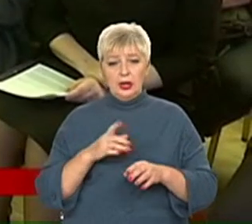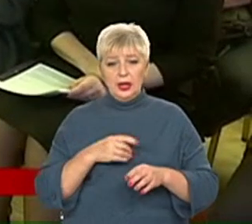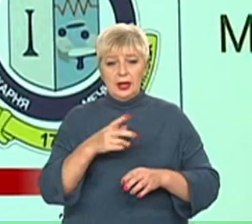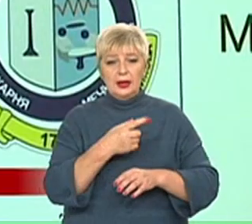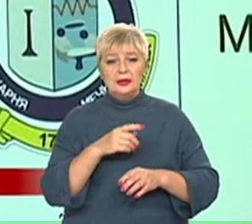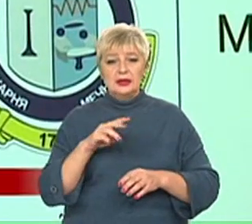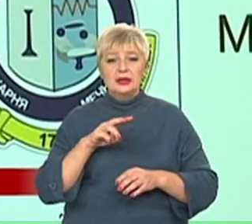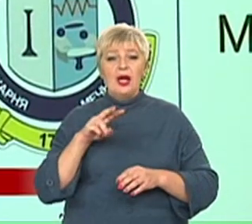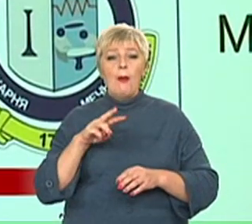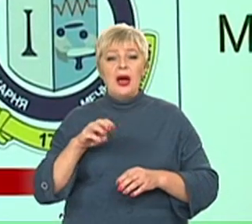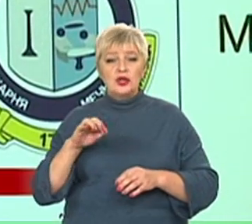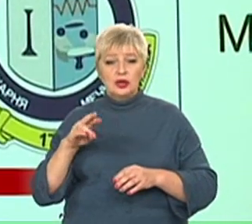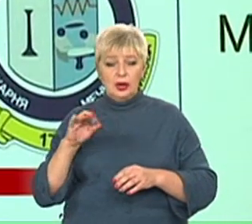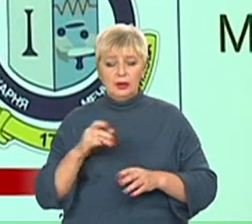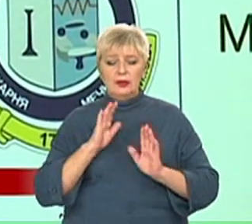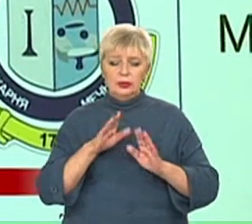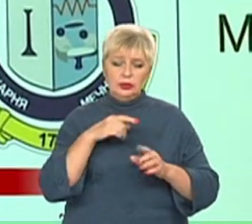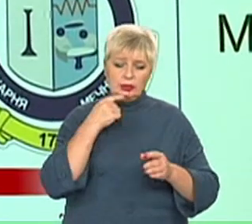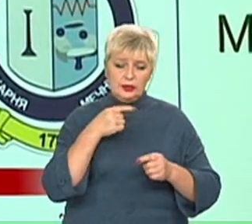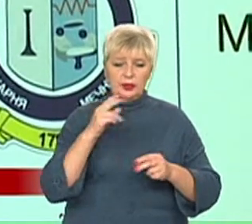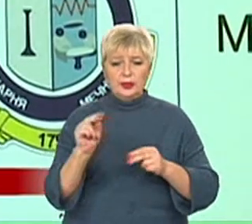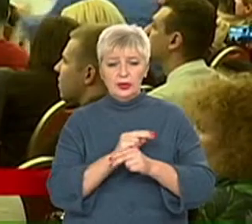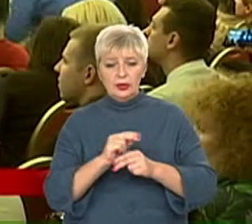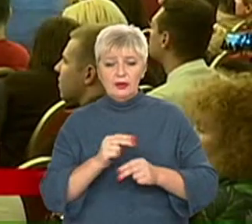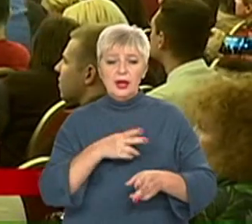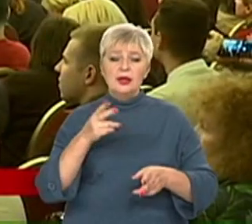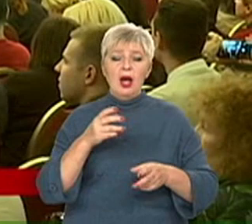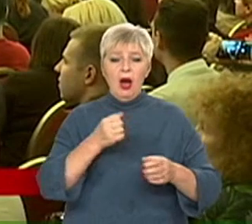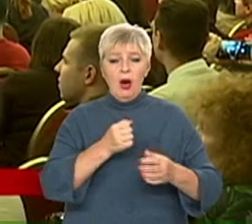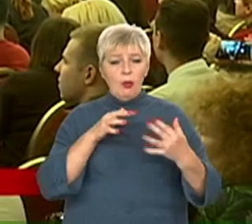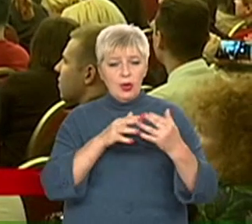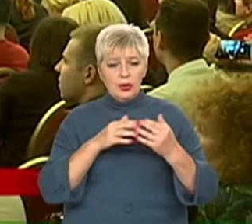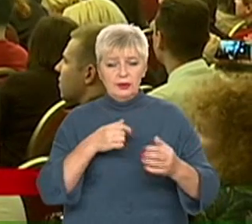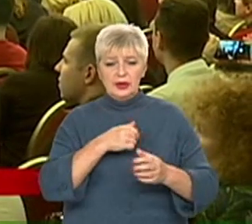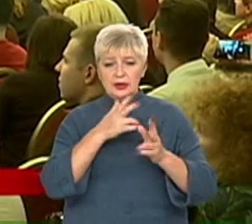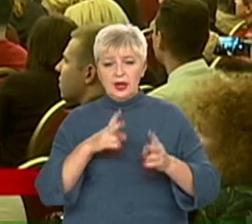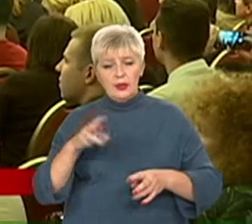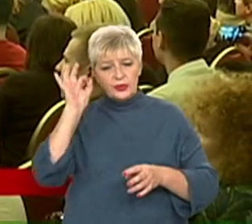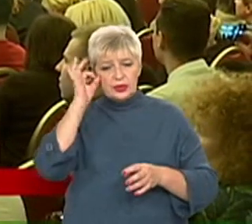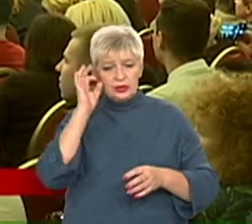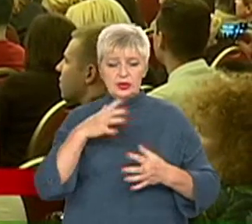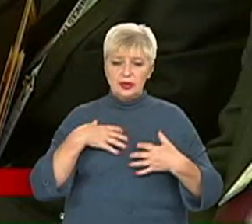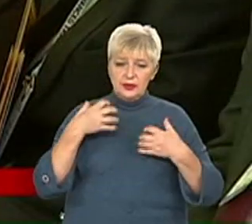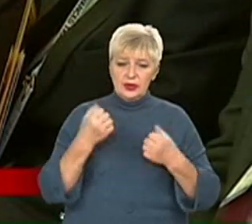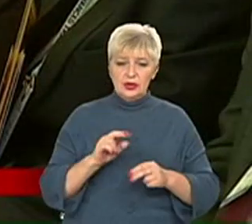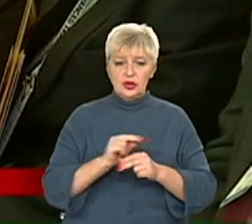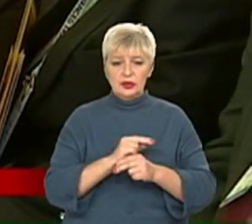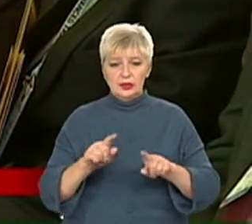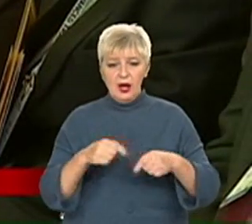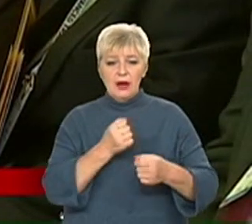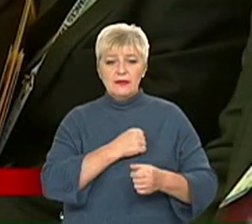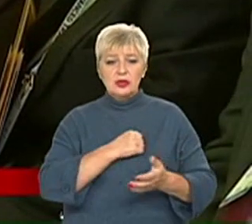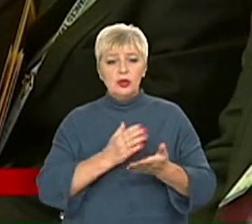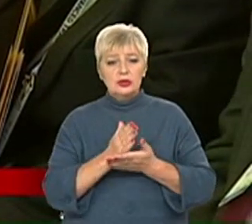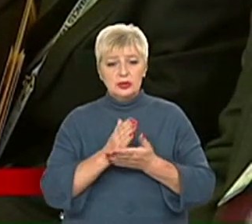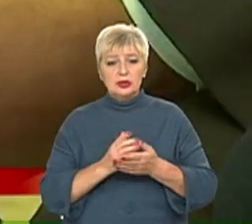тиждень вони говоритимуть про оперування бойових травм, протезування, психологічну та фізичну реабілітацію військовослужбовців.